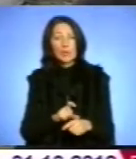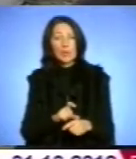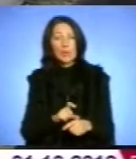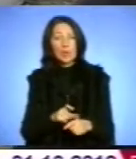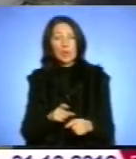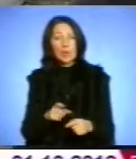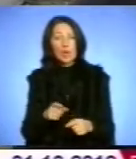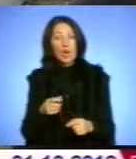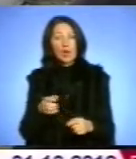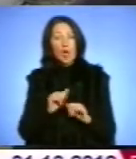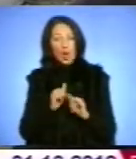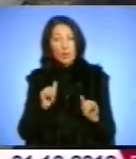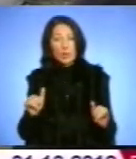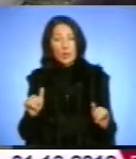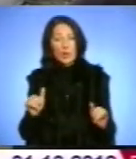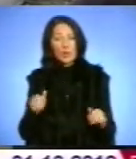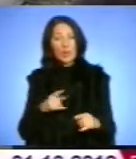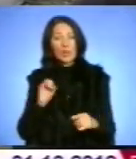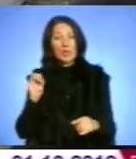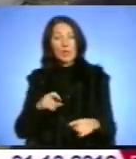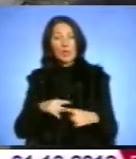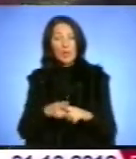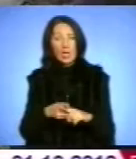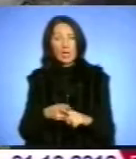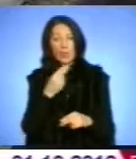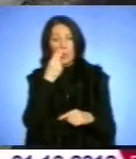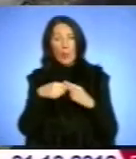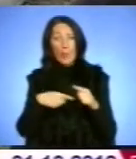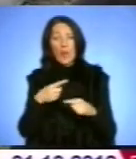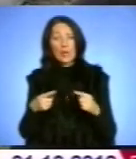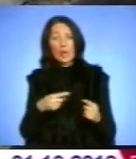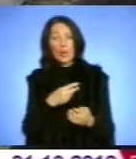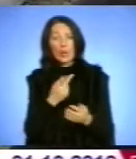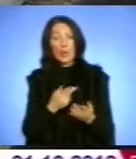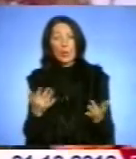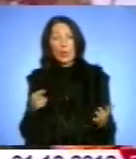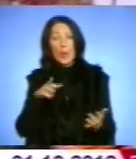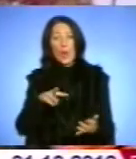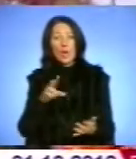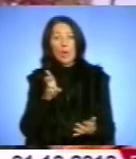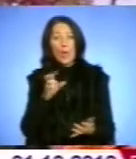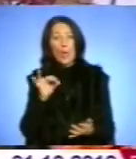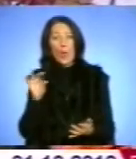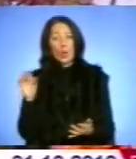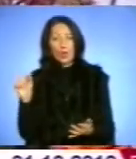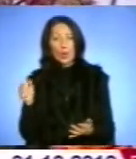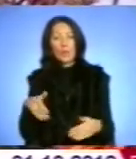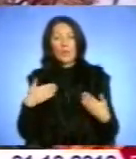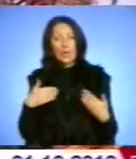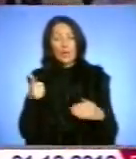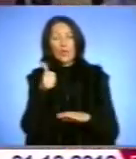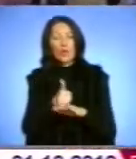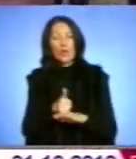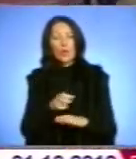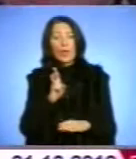сказати так, розвивав власне і техніку, і манеру, і образність Михайла Бойчука. Вітання від голови обласної ради Олексія